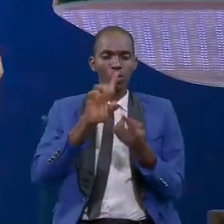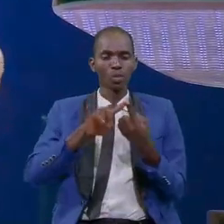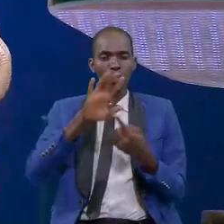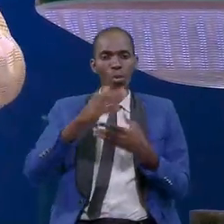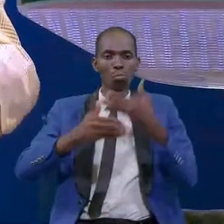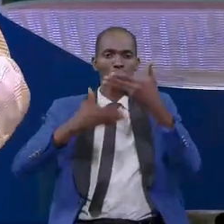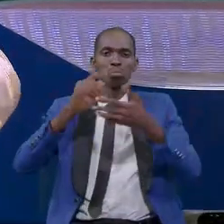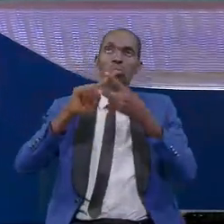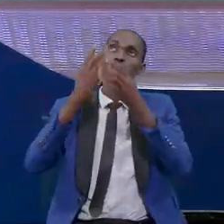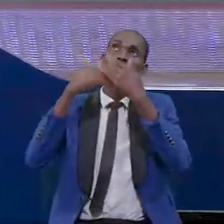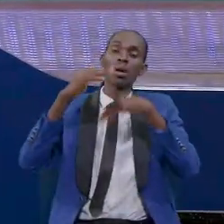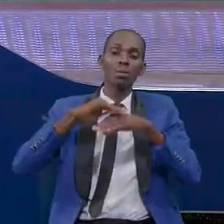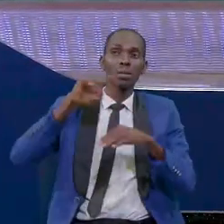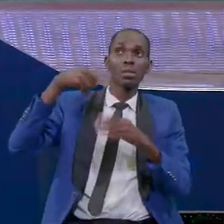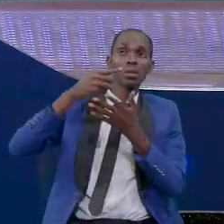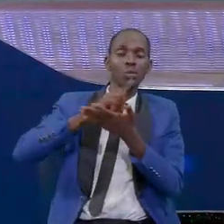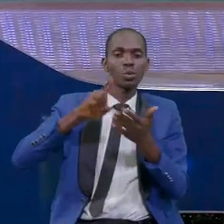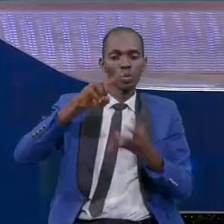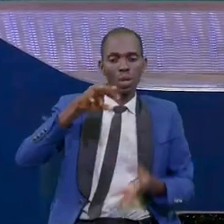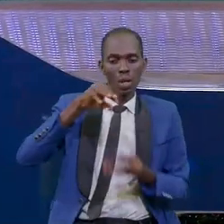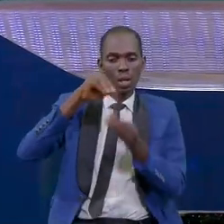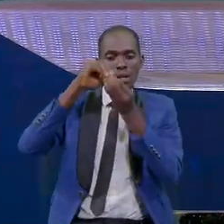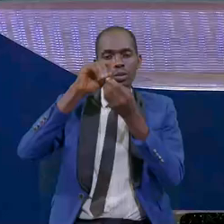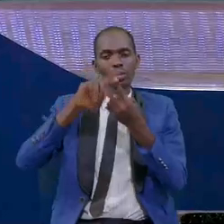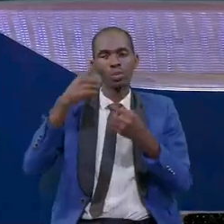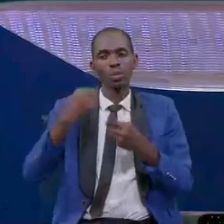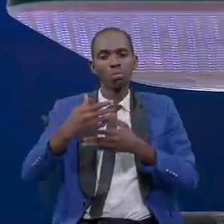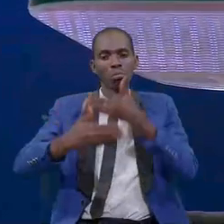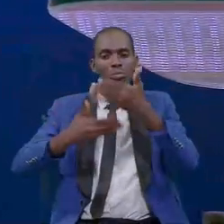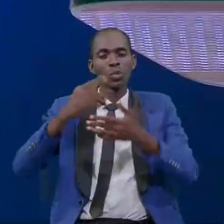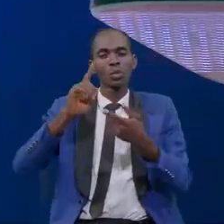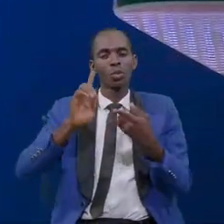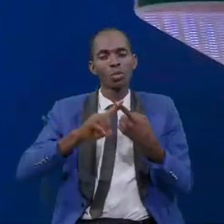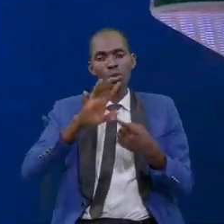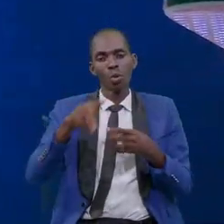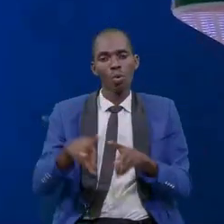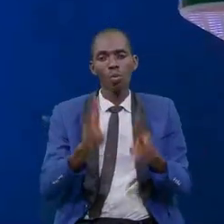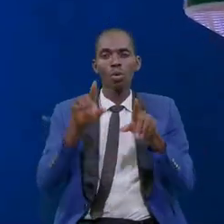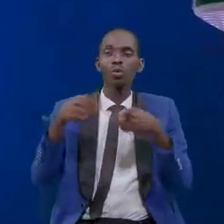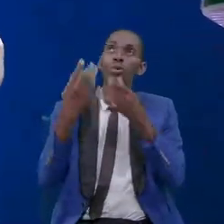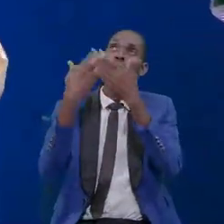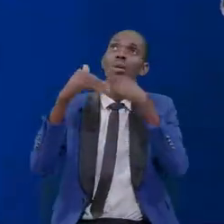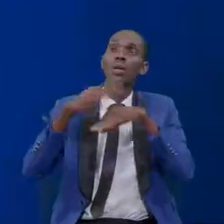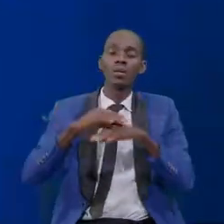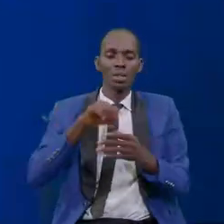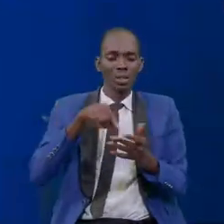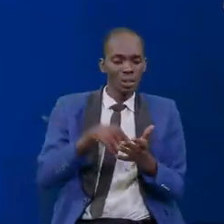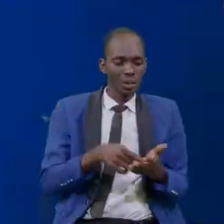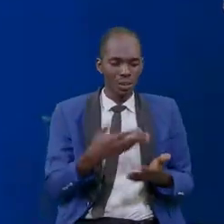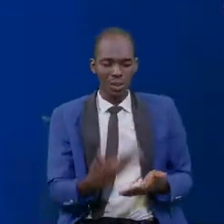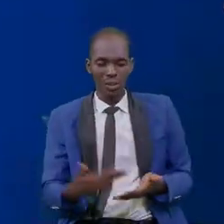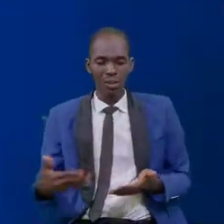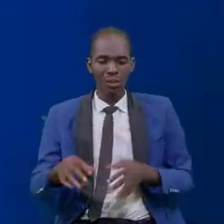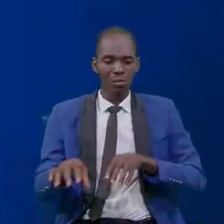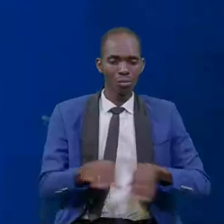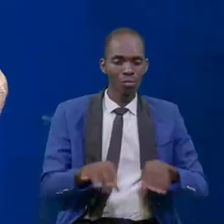au progrès vers le ciel, et cette semaine, je dois ajouter au progrès vers le ciel, et cet événement, cette